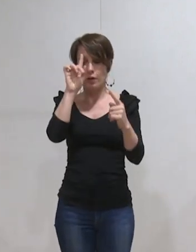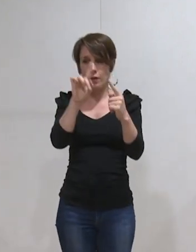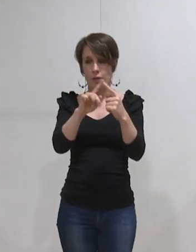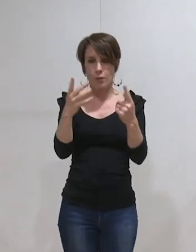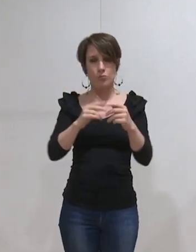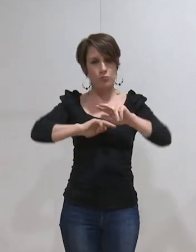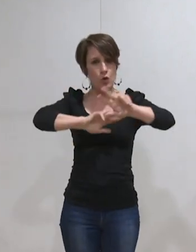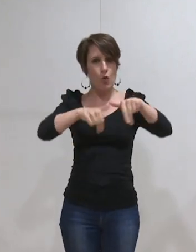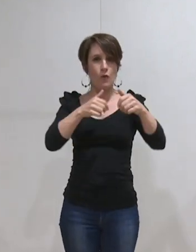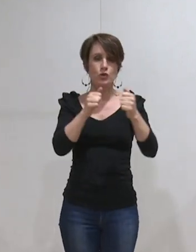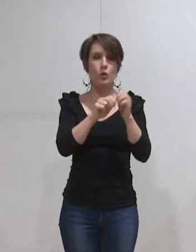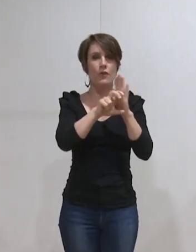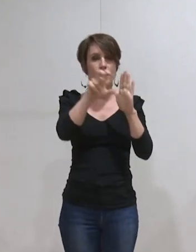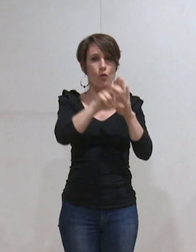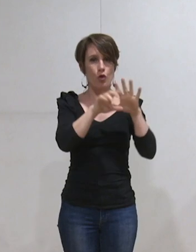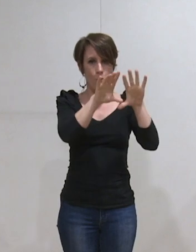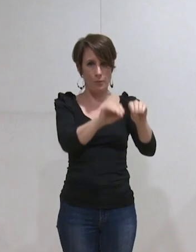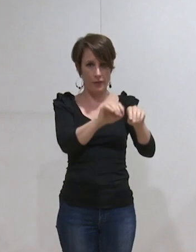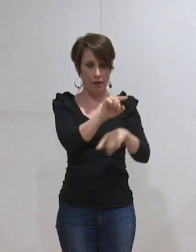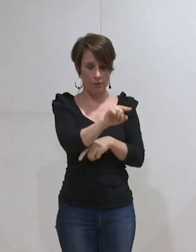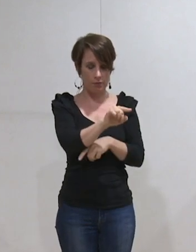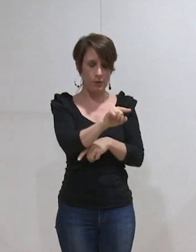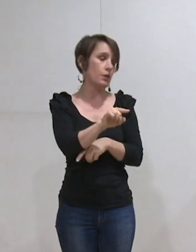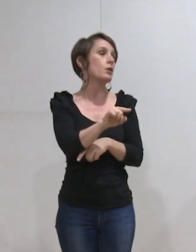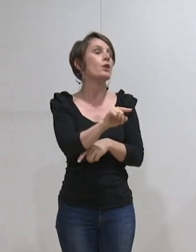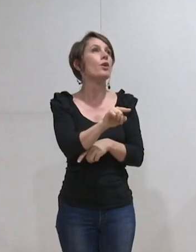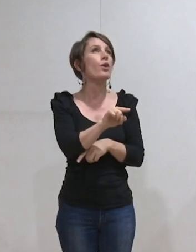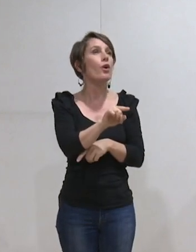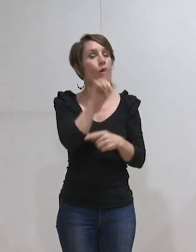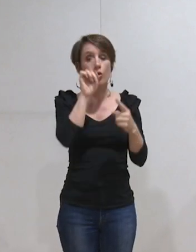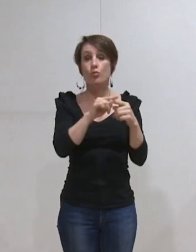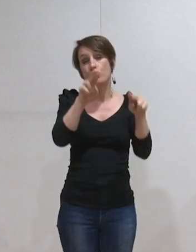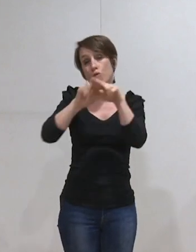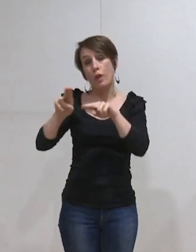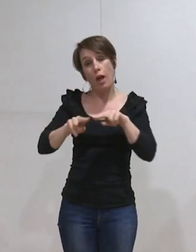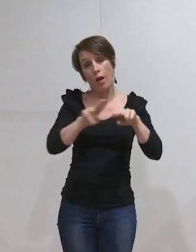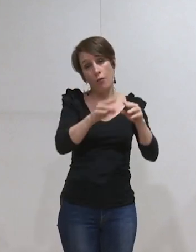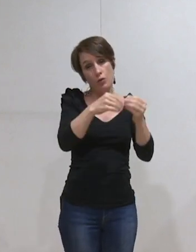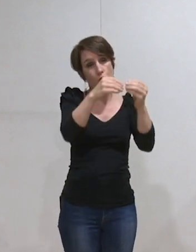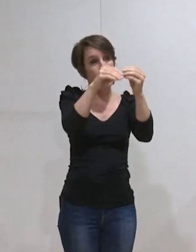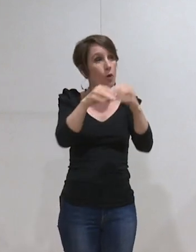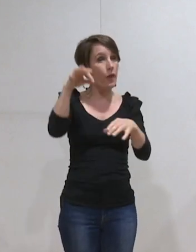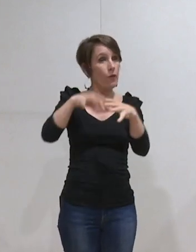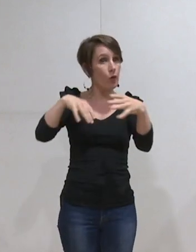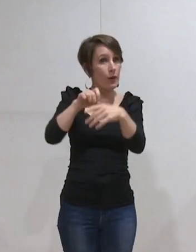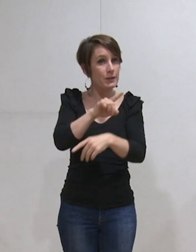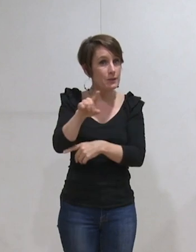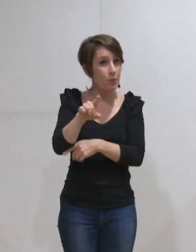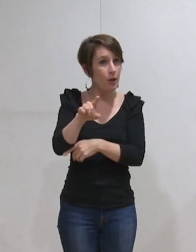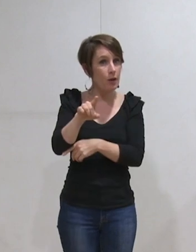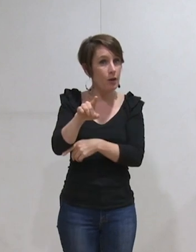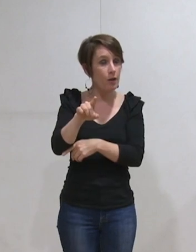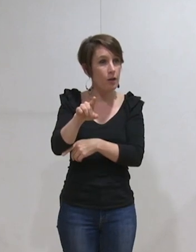convention avec Grenoble habitat pour des suppléments de travaux qui ne prend pas part au vote